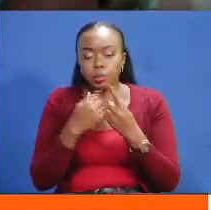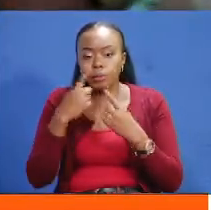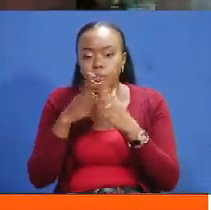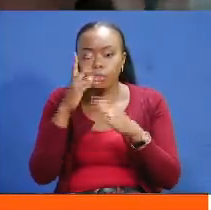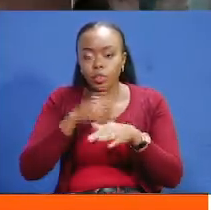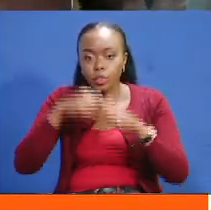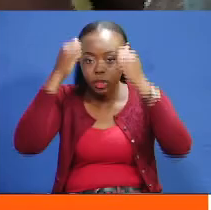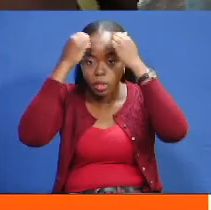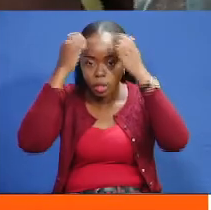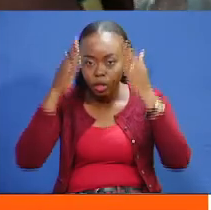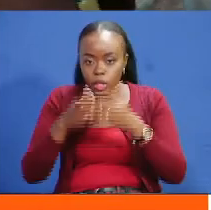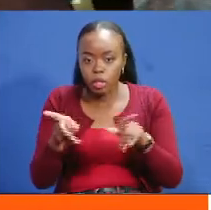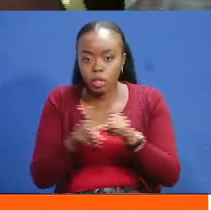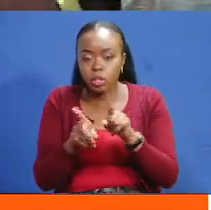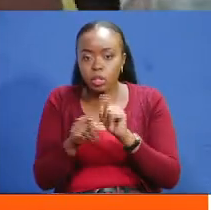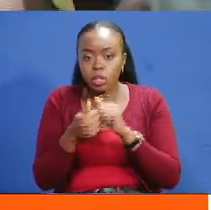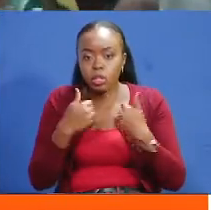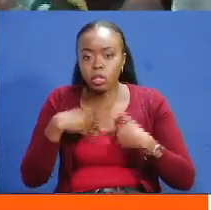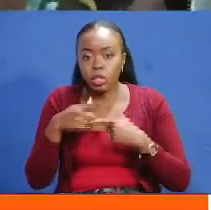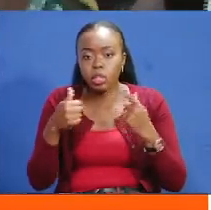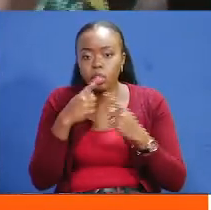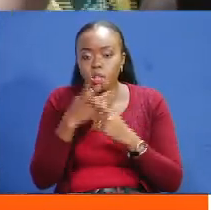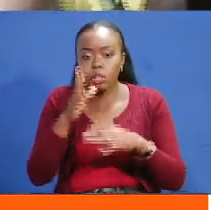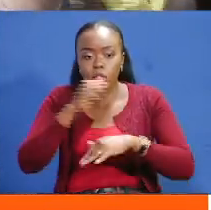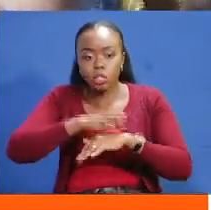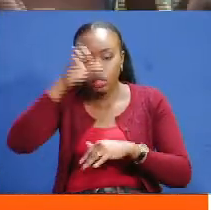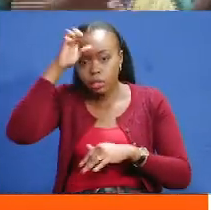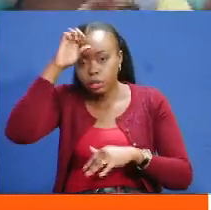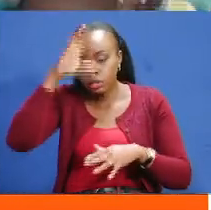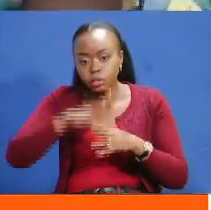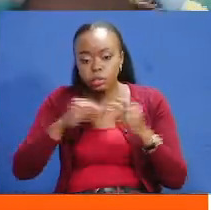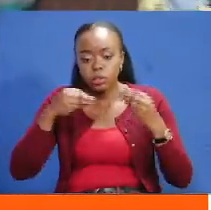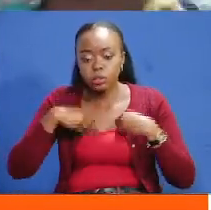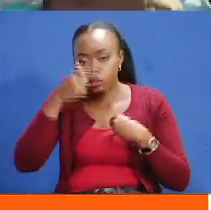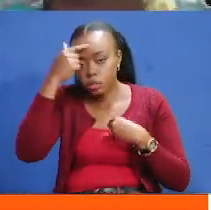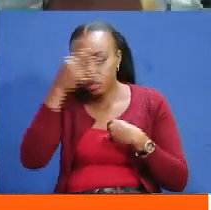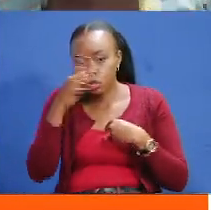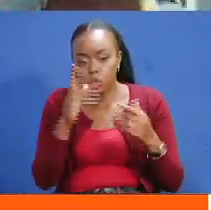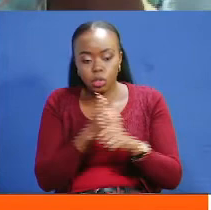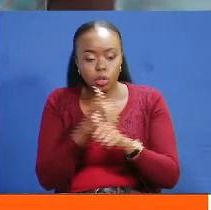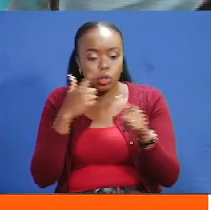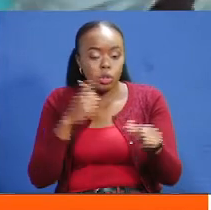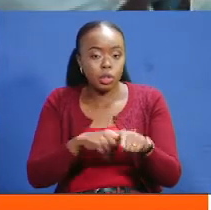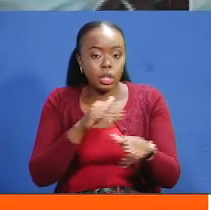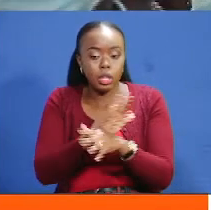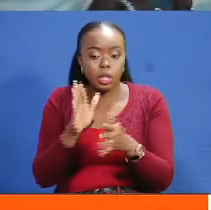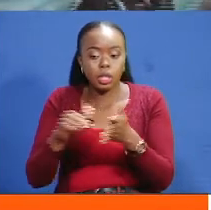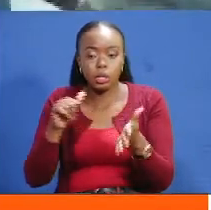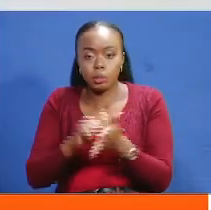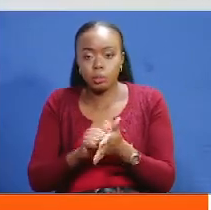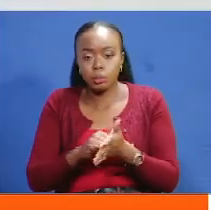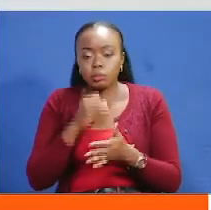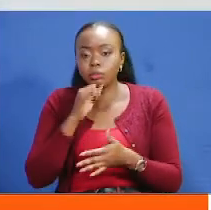mahudhurio ya wanafunzi shuleni na vile vile ufaulu wao wa masomo umeshuka kwa sababu ya ukame wa muda mrefu katika eneo